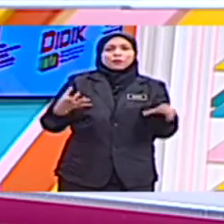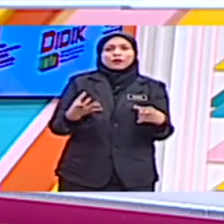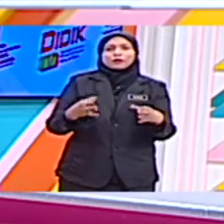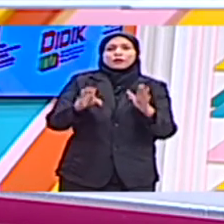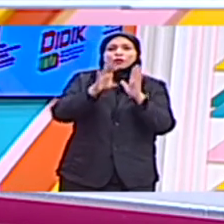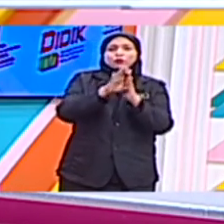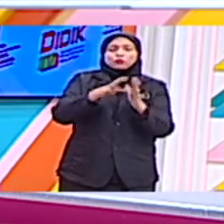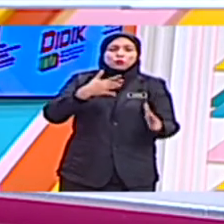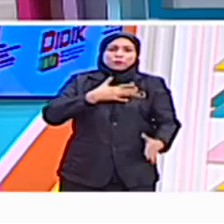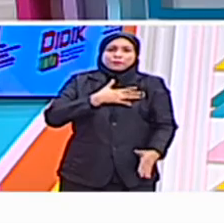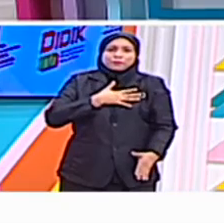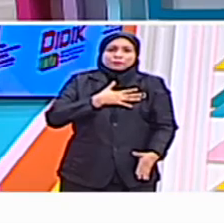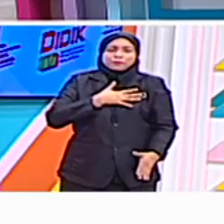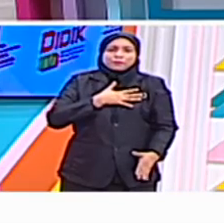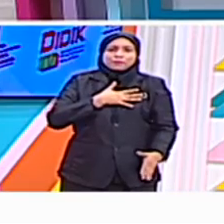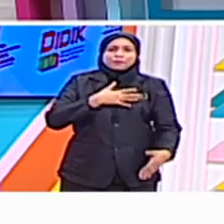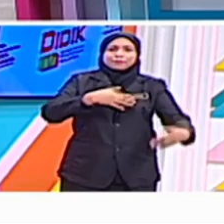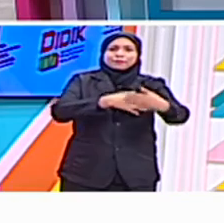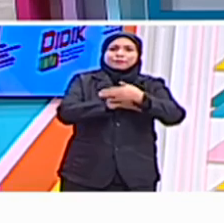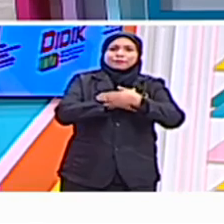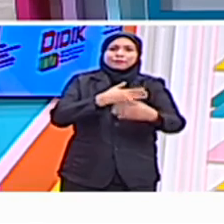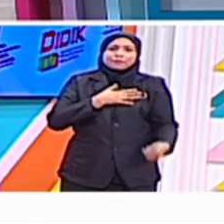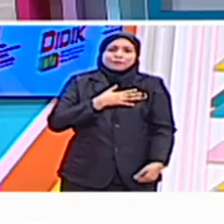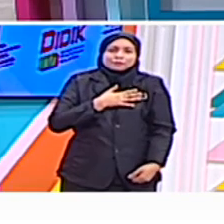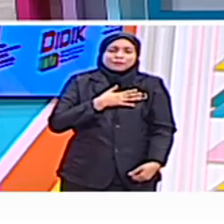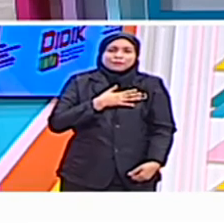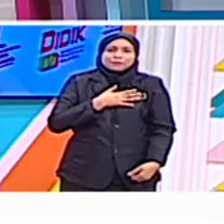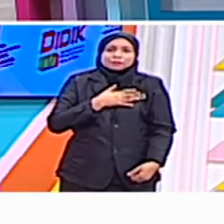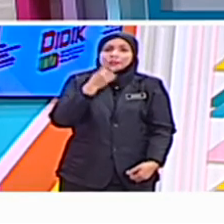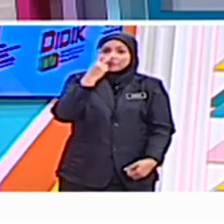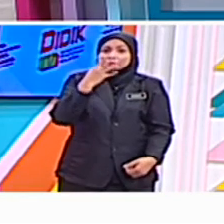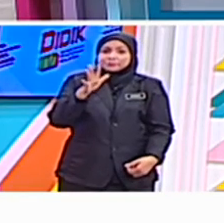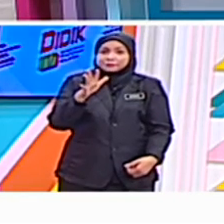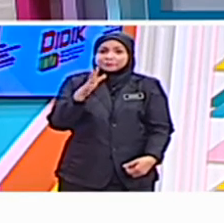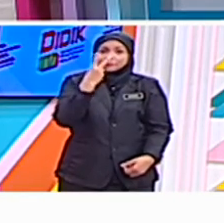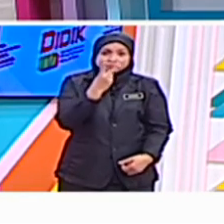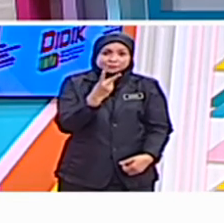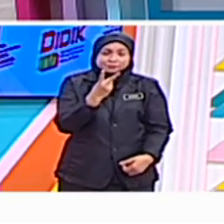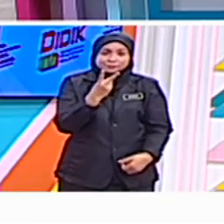Cikgu pilih seorang eh. Okey, tengok gambar. Okey, dah tengok.